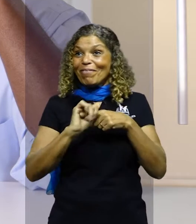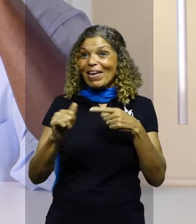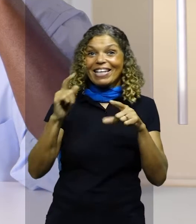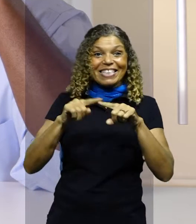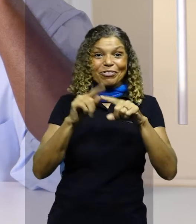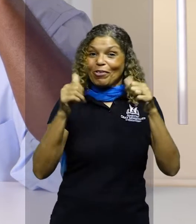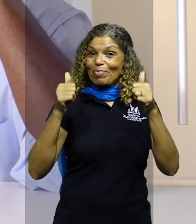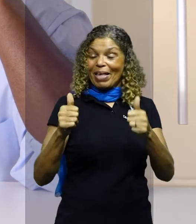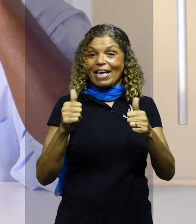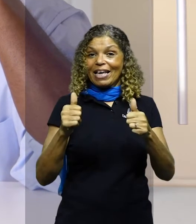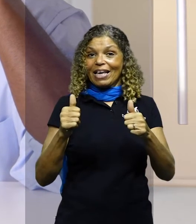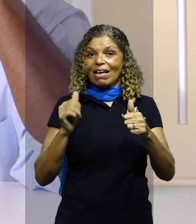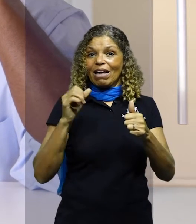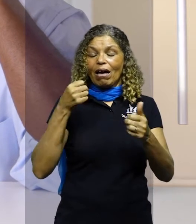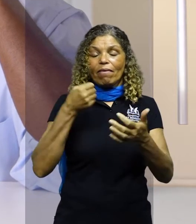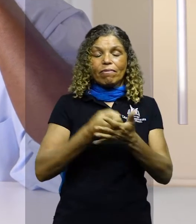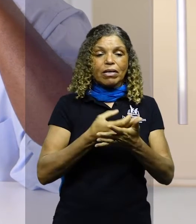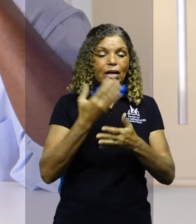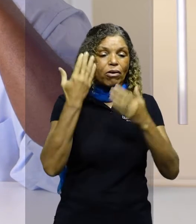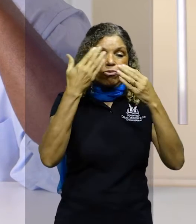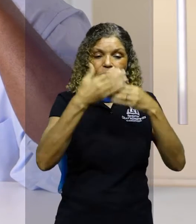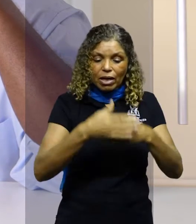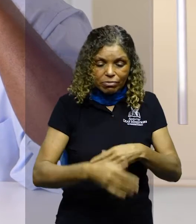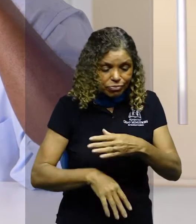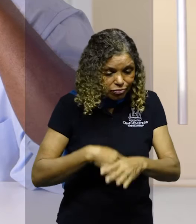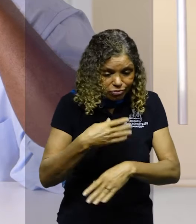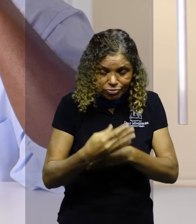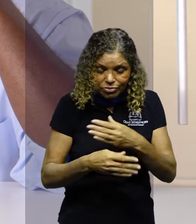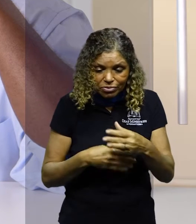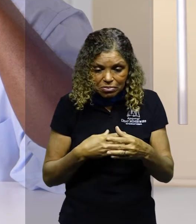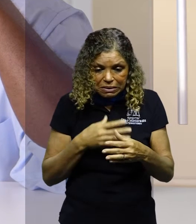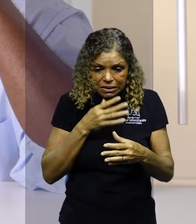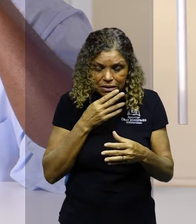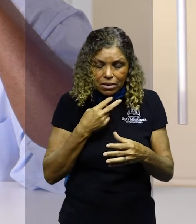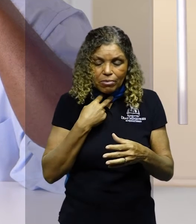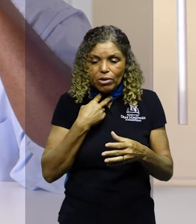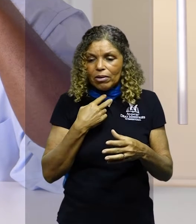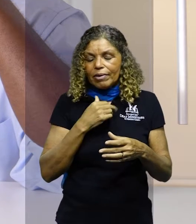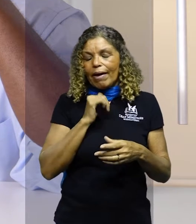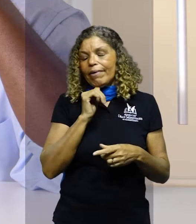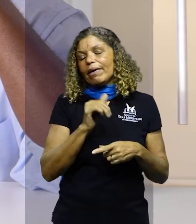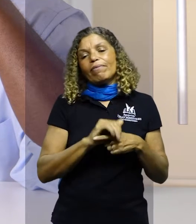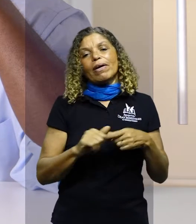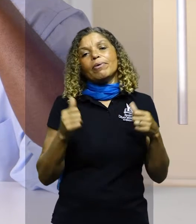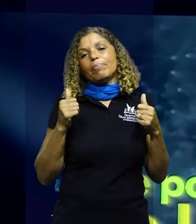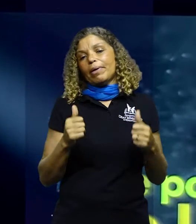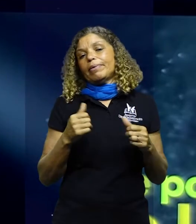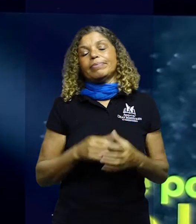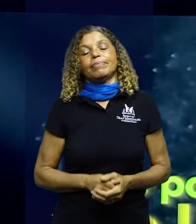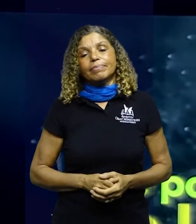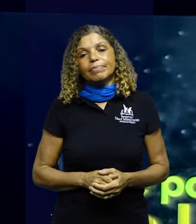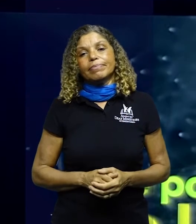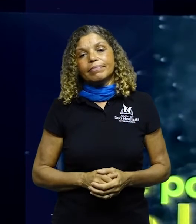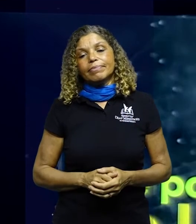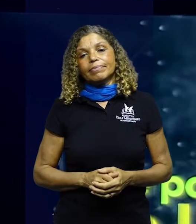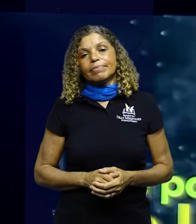la journée, nous sommes obligés de faire le triste constat que nous n'avons pas pu faire ce que nous avions décidé de bien. Vous savez,